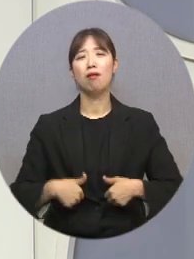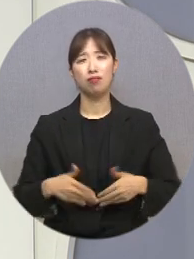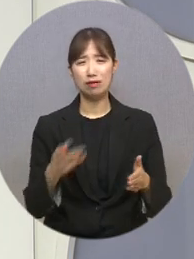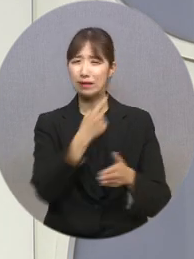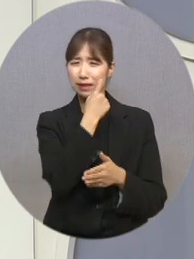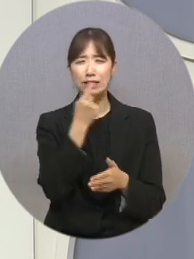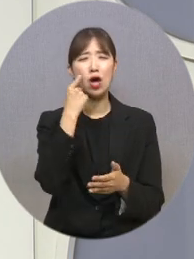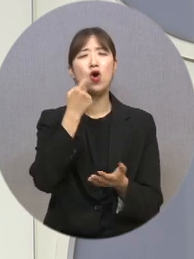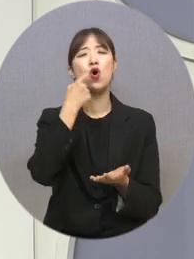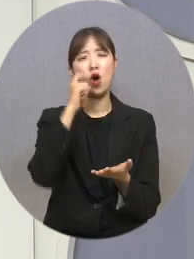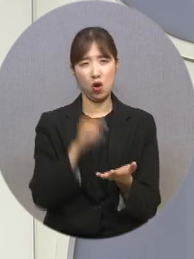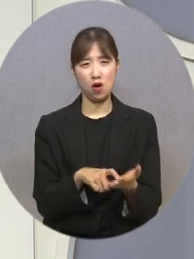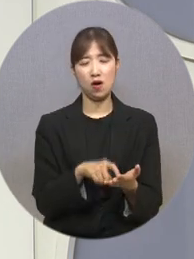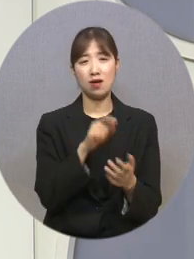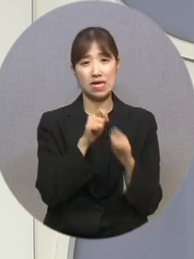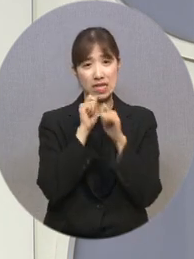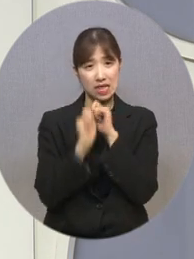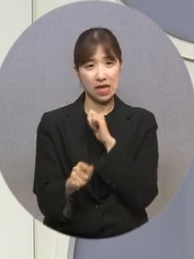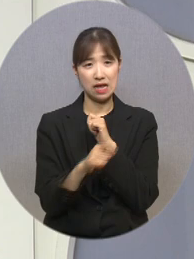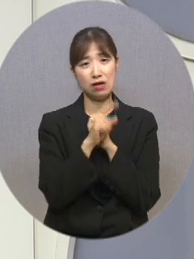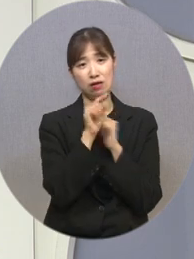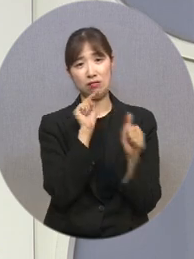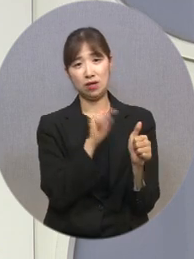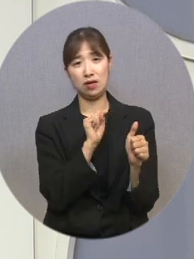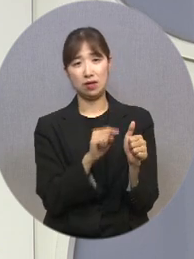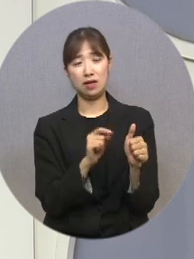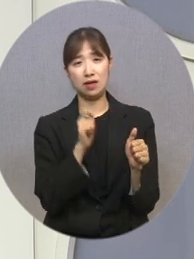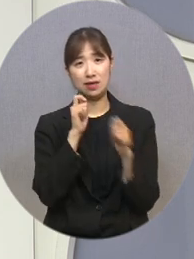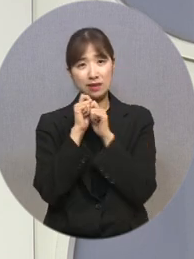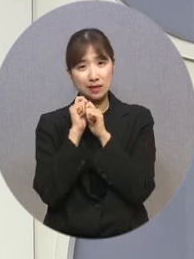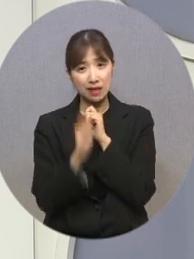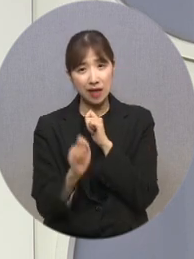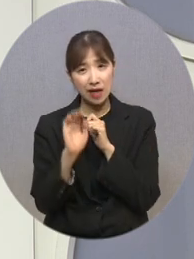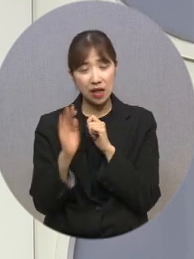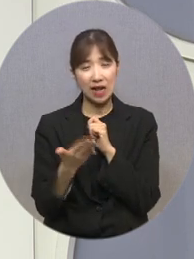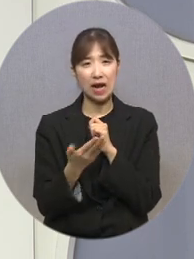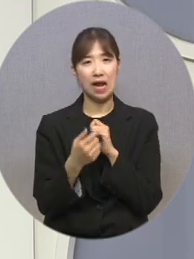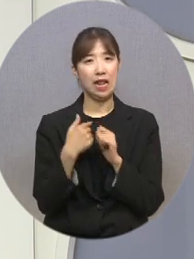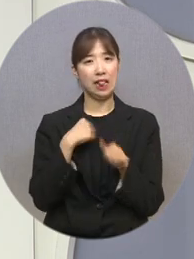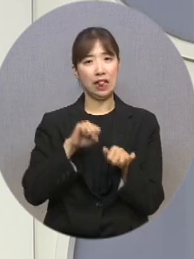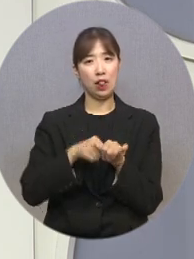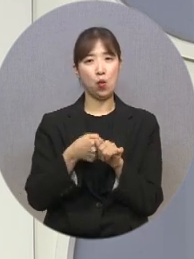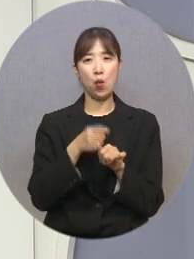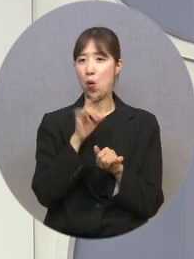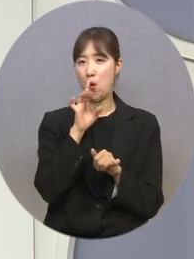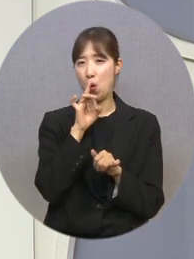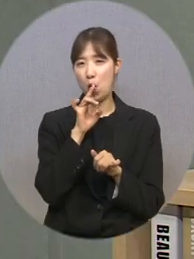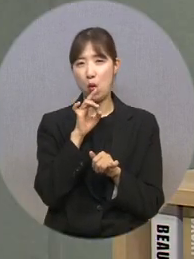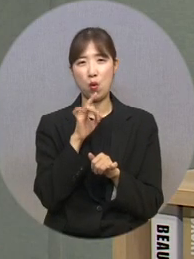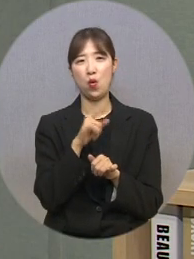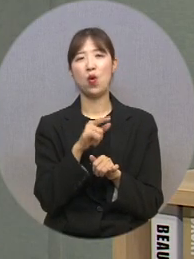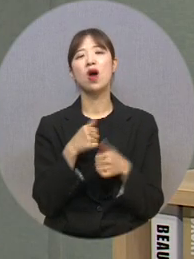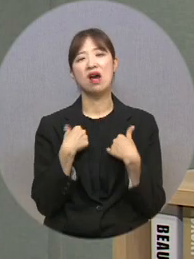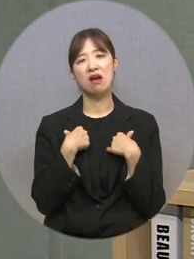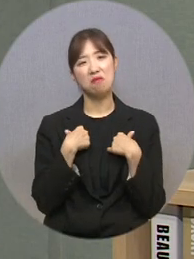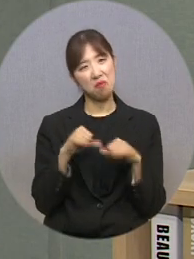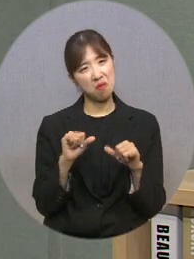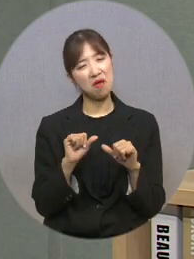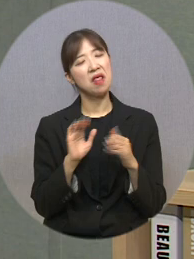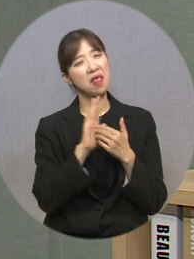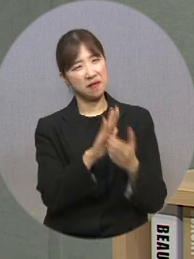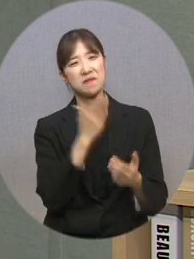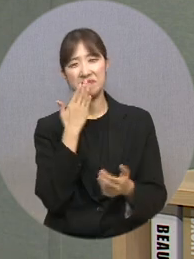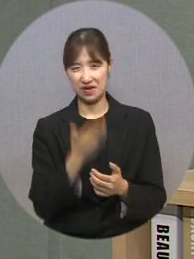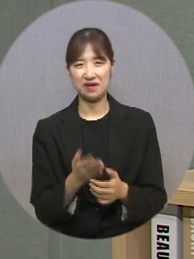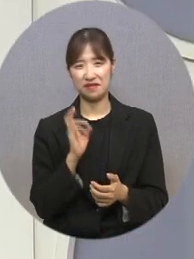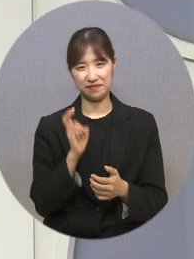증명이 되니까 사기꾼이 야 이거 사기쳤다가 이 사람 돈 사기쳤다가 자기가 처벌되겠다 이런 싶어가지고 아마 그런 차원에서 예방이 많이 될 겁니다.